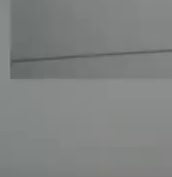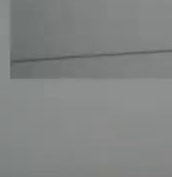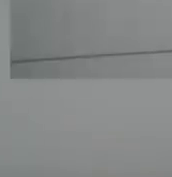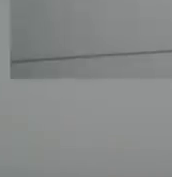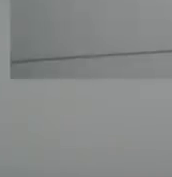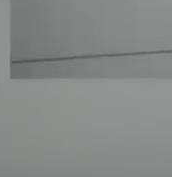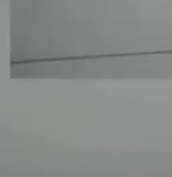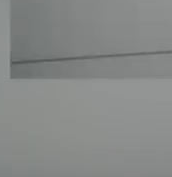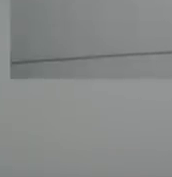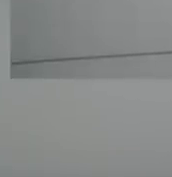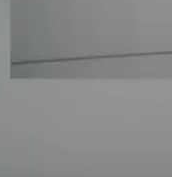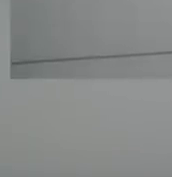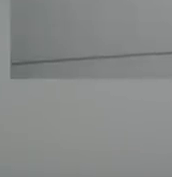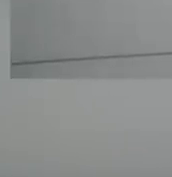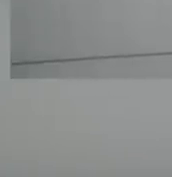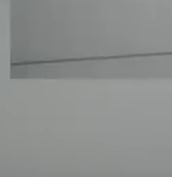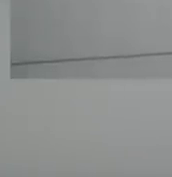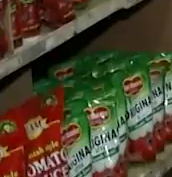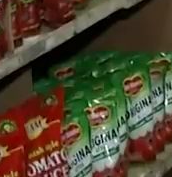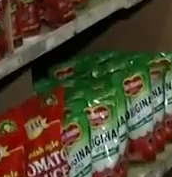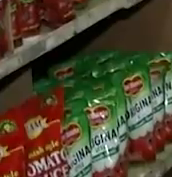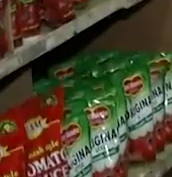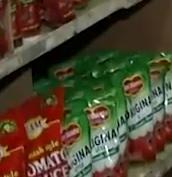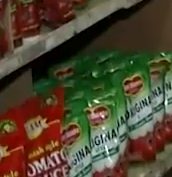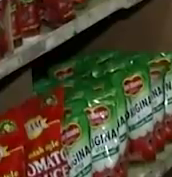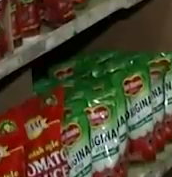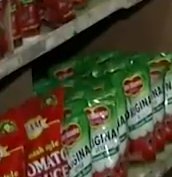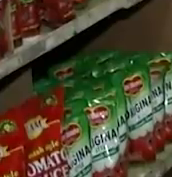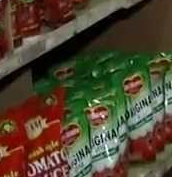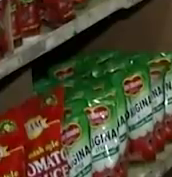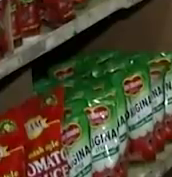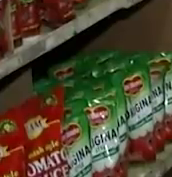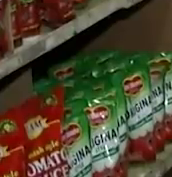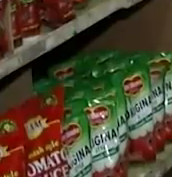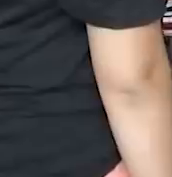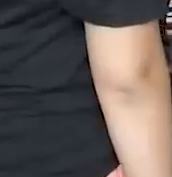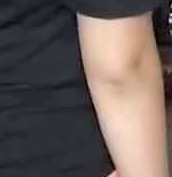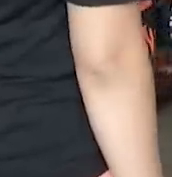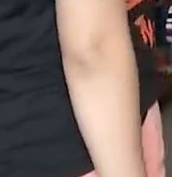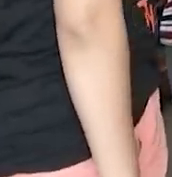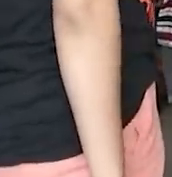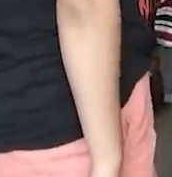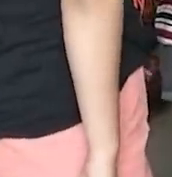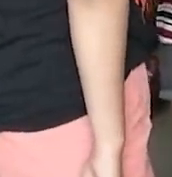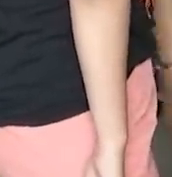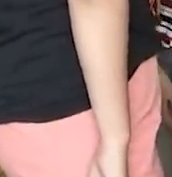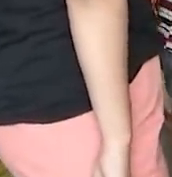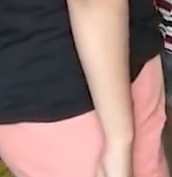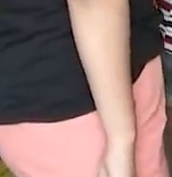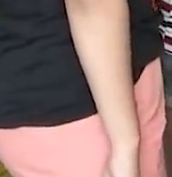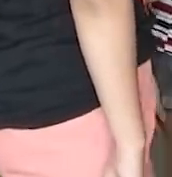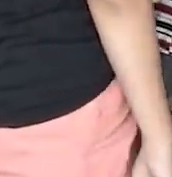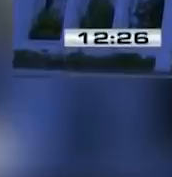Nobyembre. Ayon sa Philippine Statistics Authority o PSA, nakaapekto sa pagbaba ng inflation ang mabagal na paggalaw ng presyo ng pagkain at